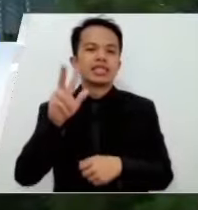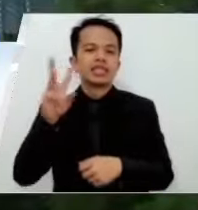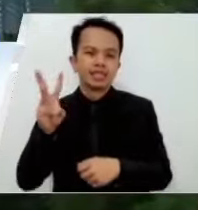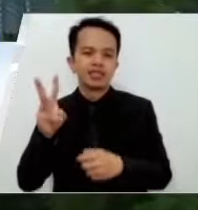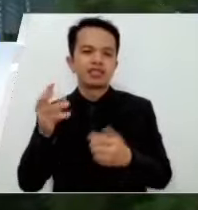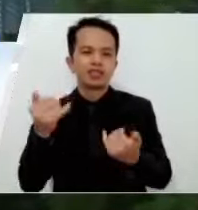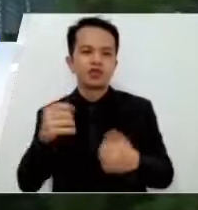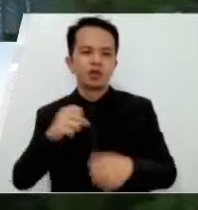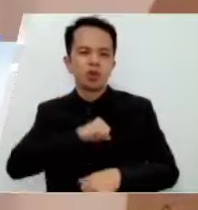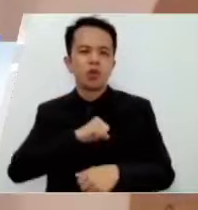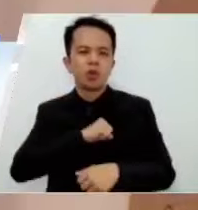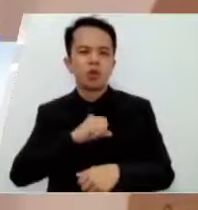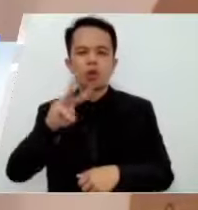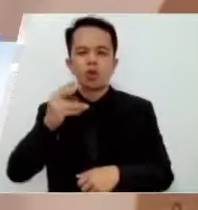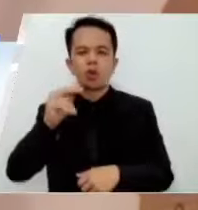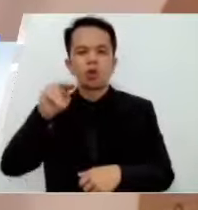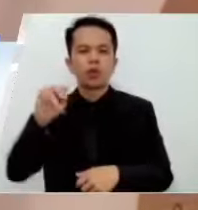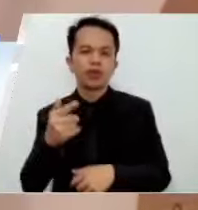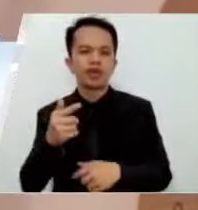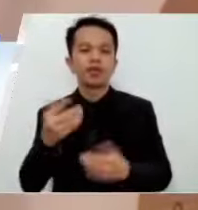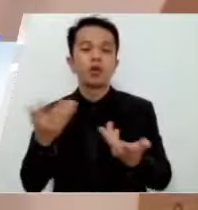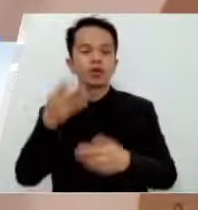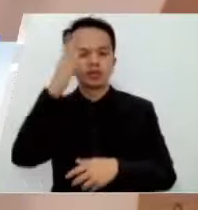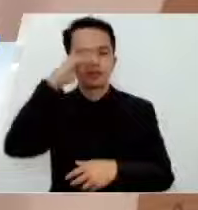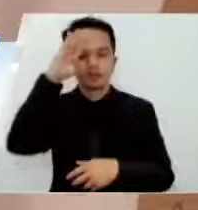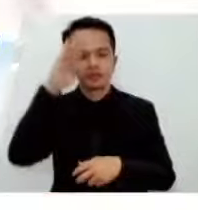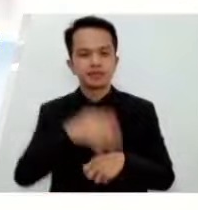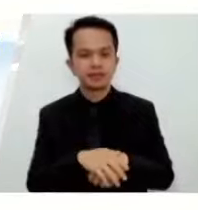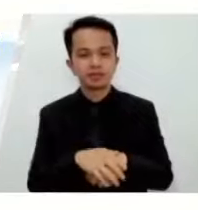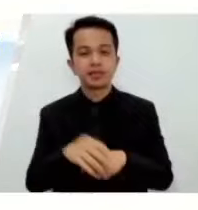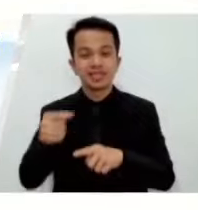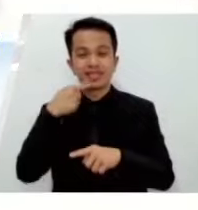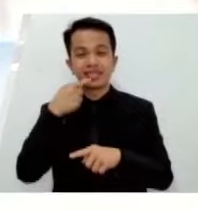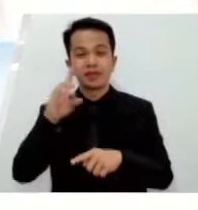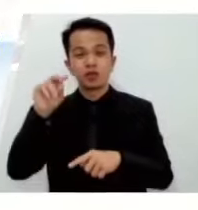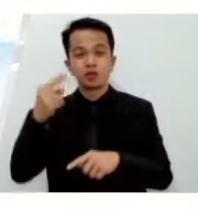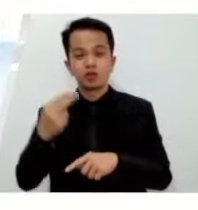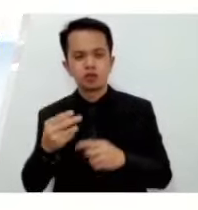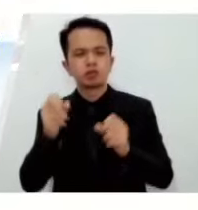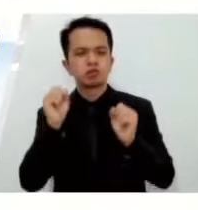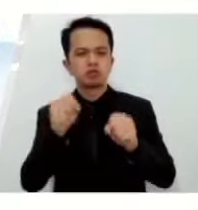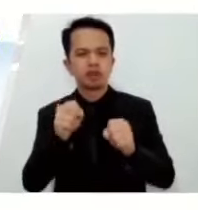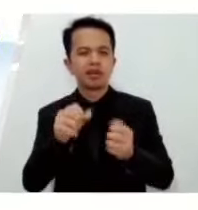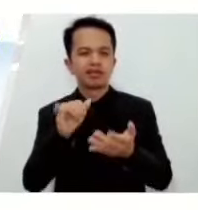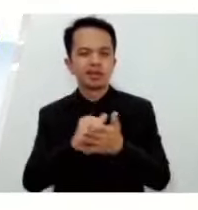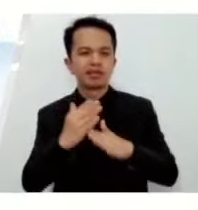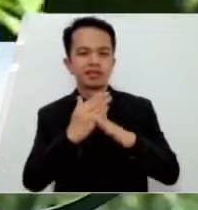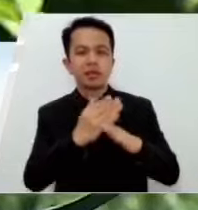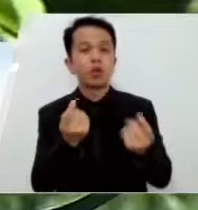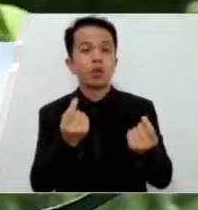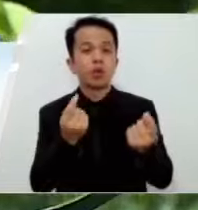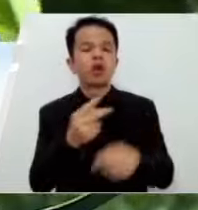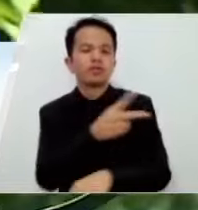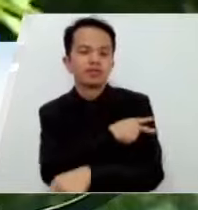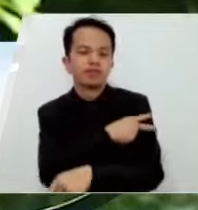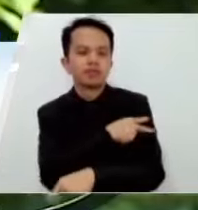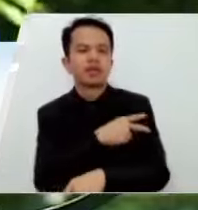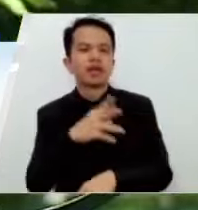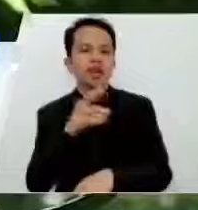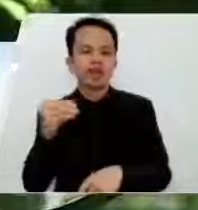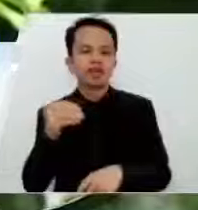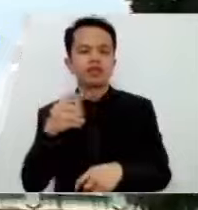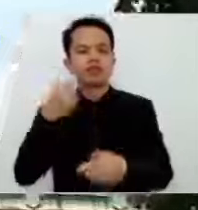ang naitala sa Cavite Province. Nauna nang sinabi ng Department of Health na pwedeng panlaban sa sakit ang pagbabakuna pati sa mga sanggol na